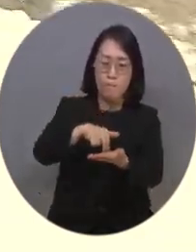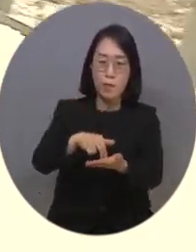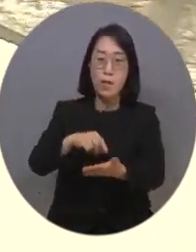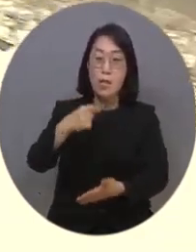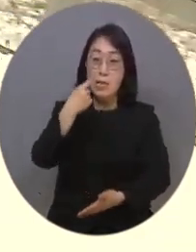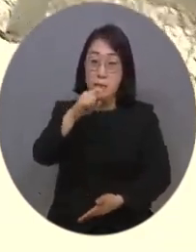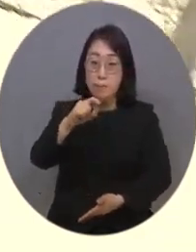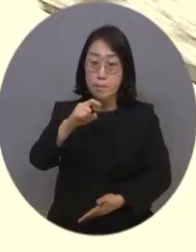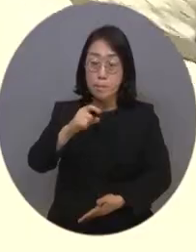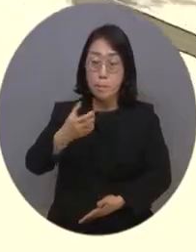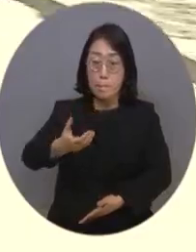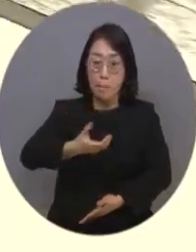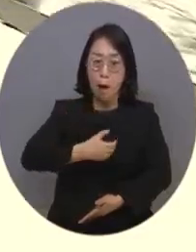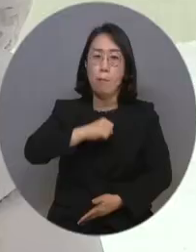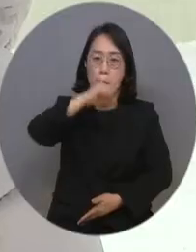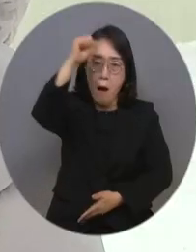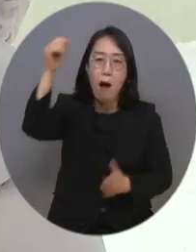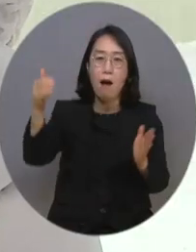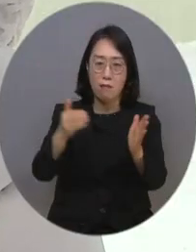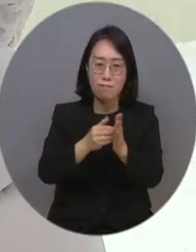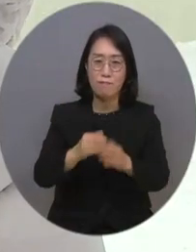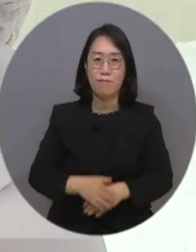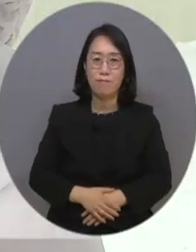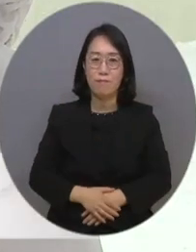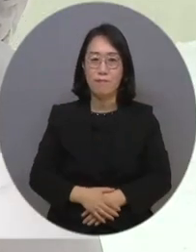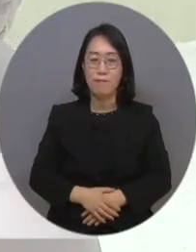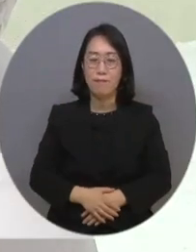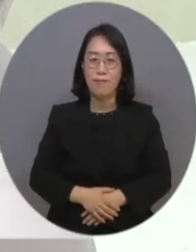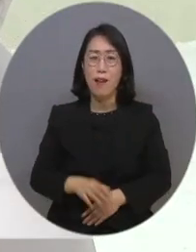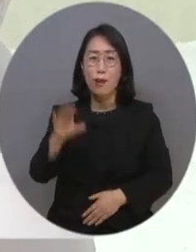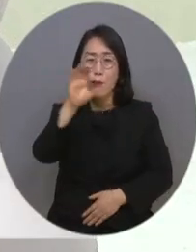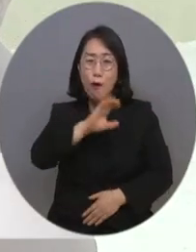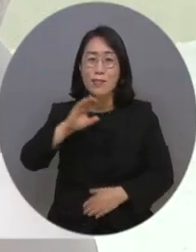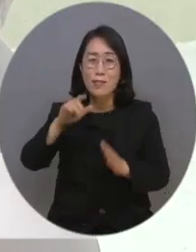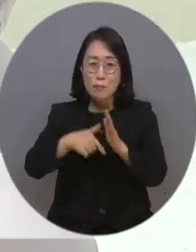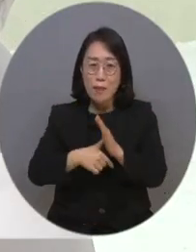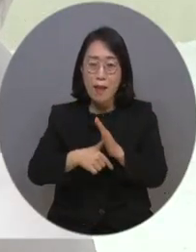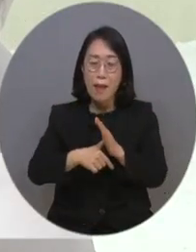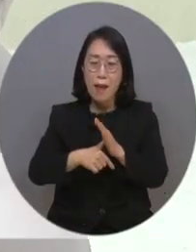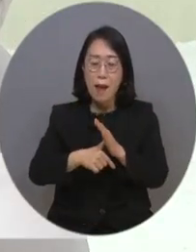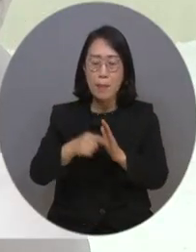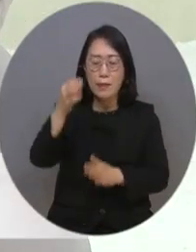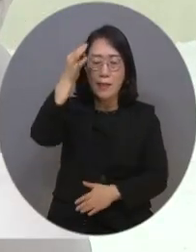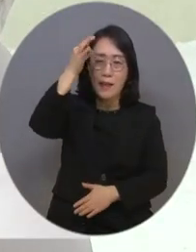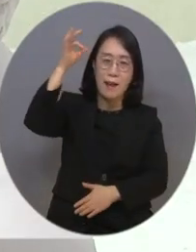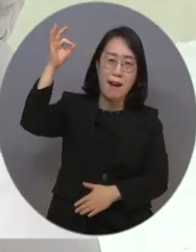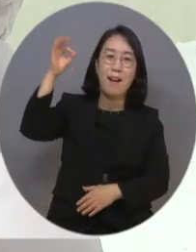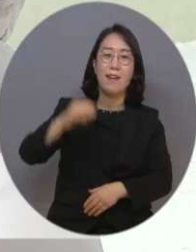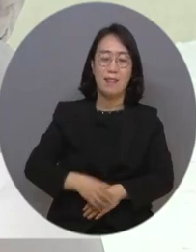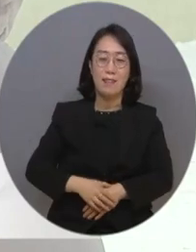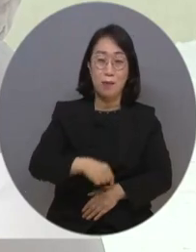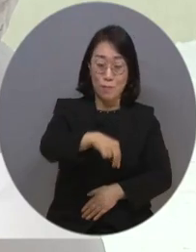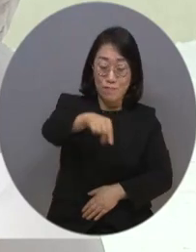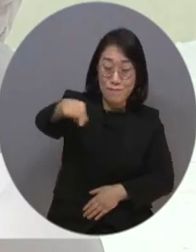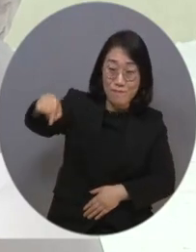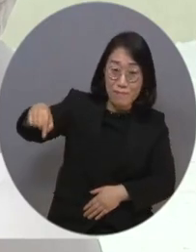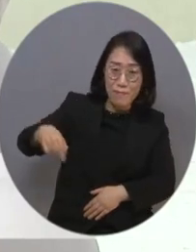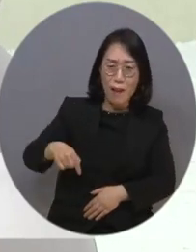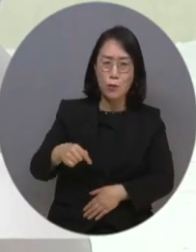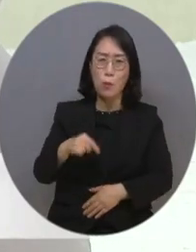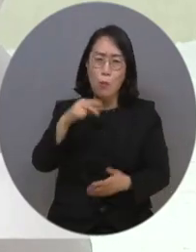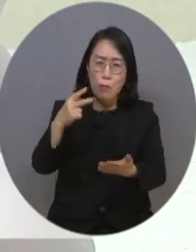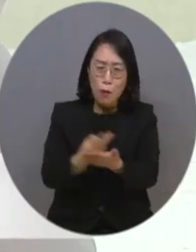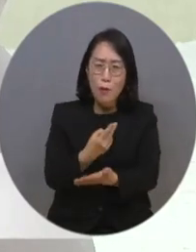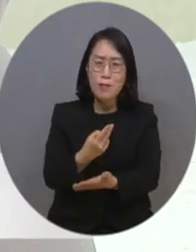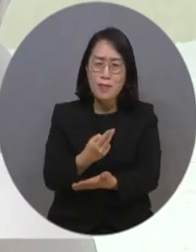금메달을 목에 걸기도 했습니다 자 연수 때 한번 돌아봤었는데 오늘 좀 말 넘어질 것